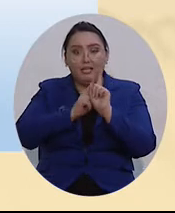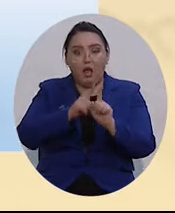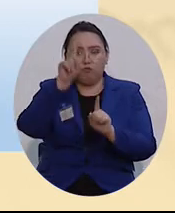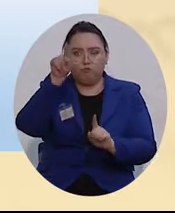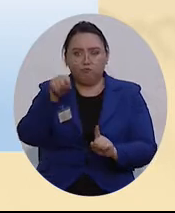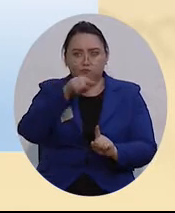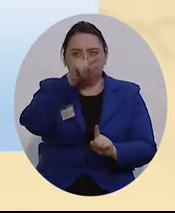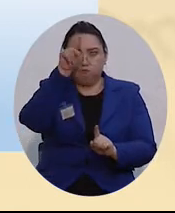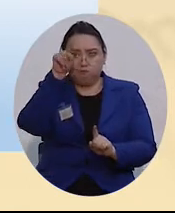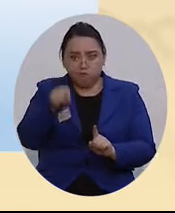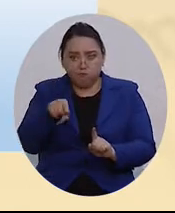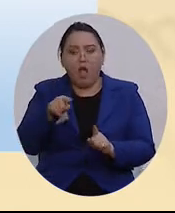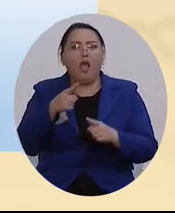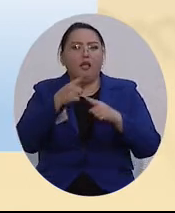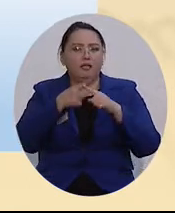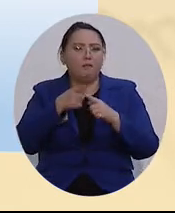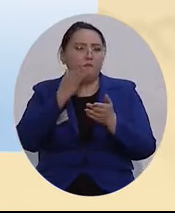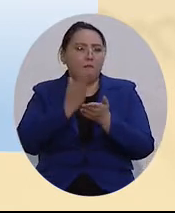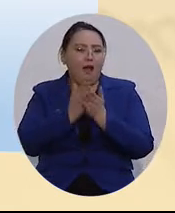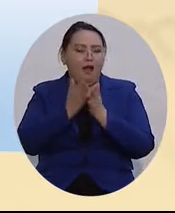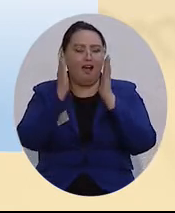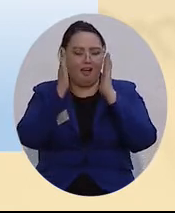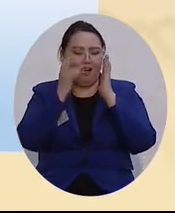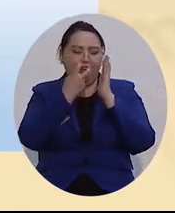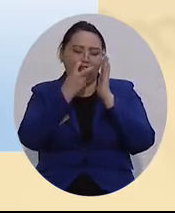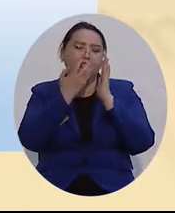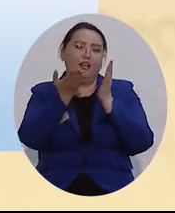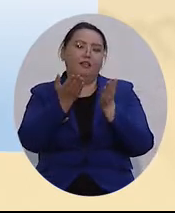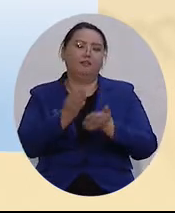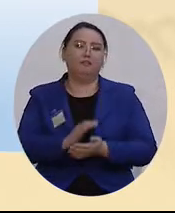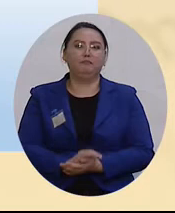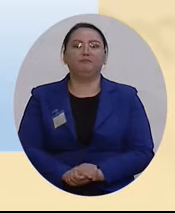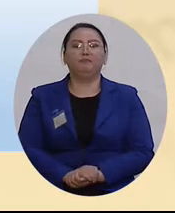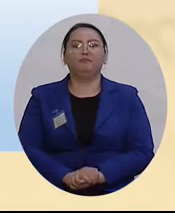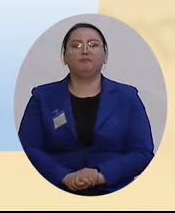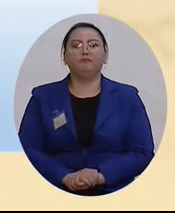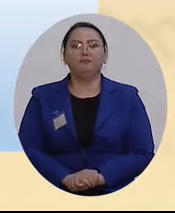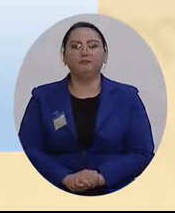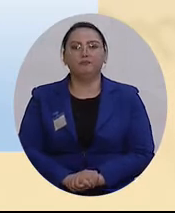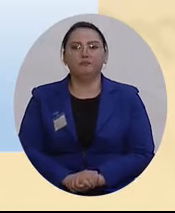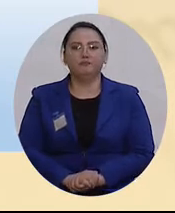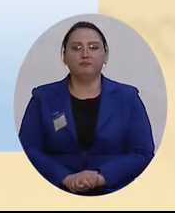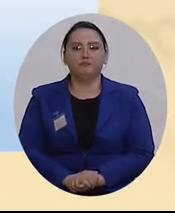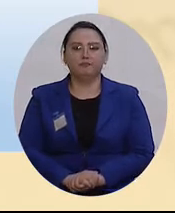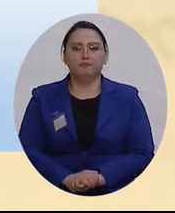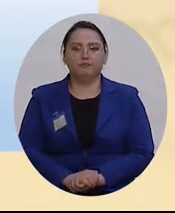эгсэн гэдэг нөхцөл маань гэвсгэр эхэлсэн байгаа учраас холбогшгийн дүрмсоор гидэс жиргэлсэн байна.